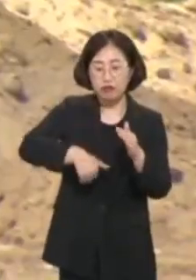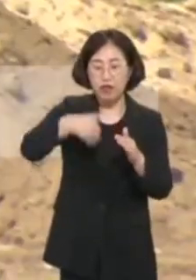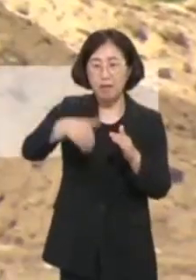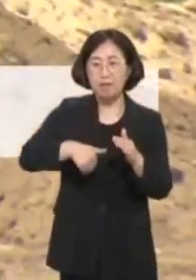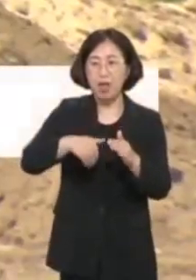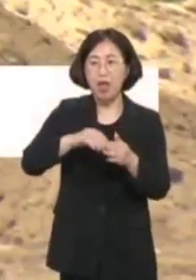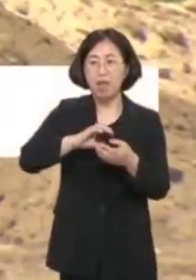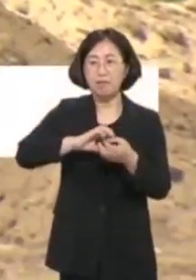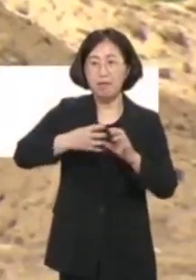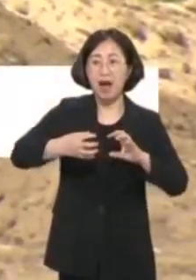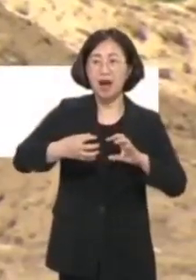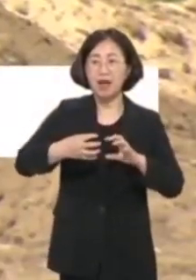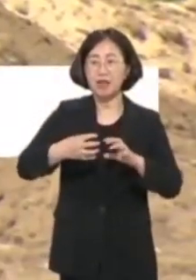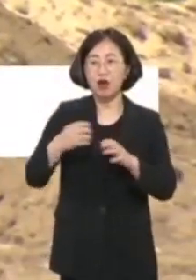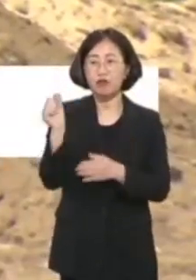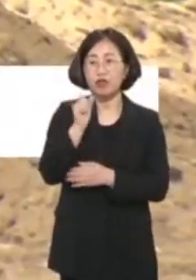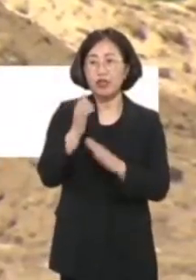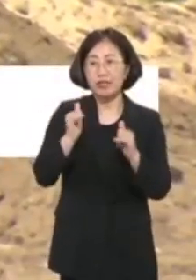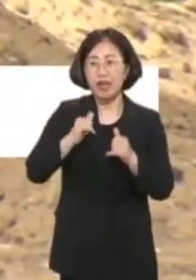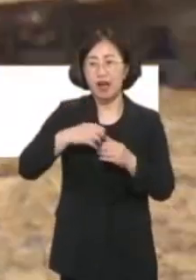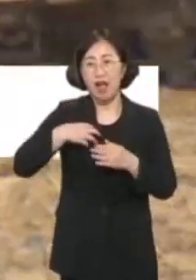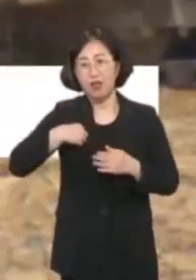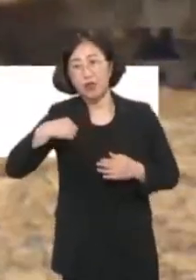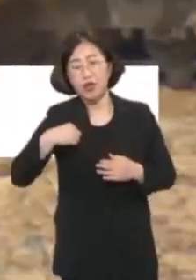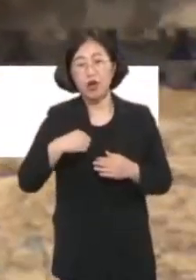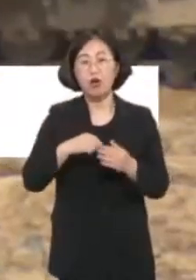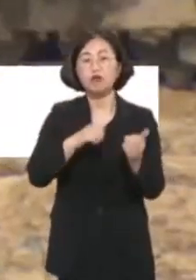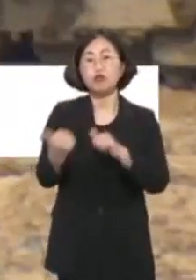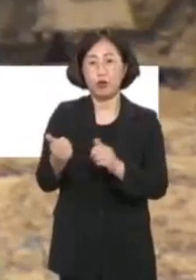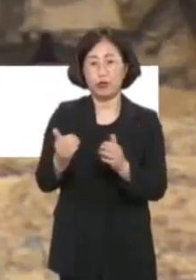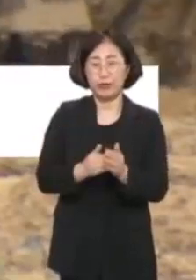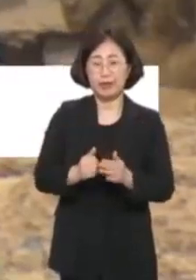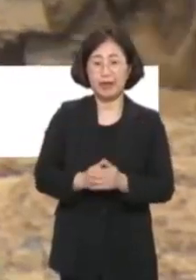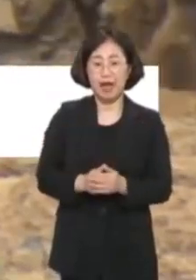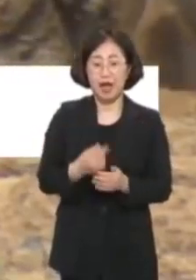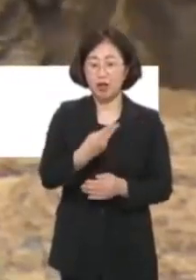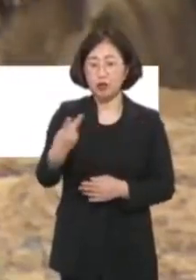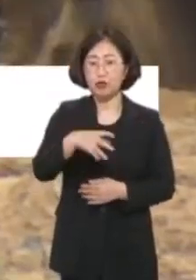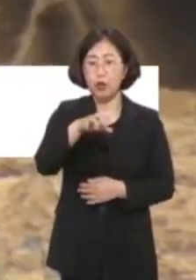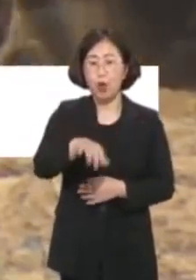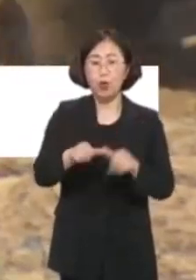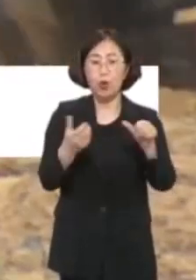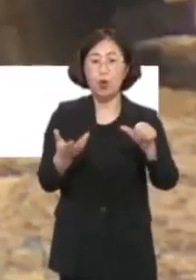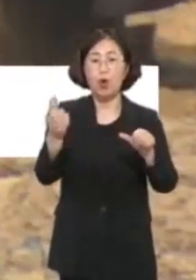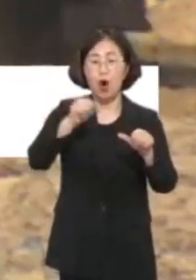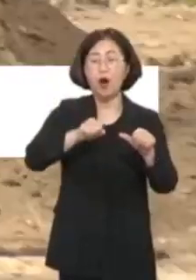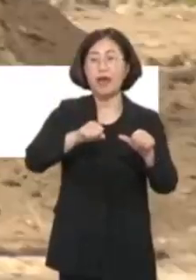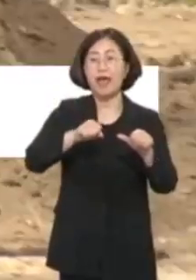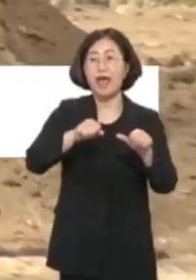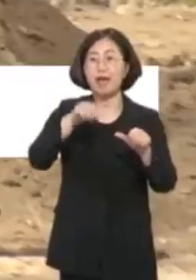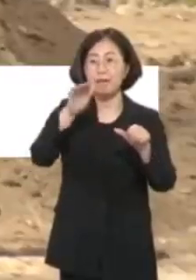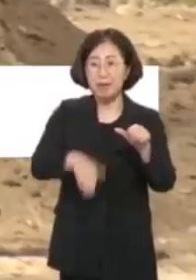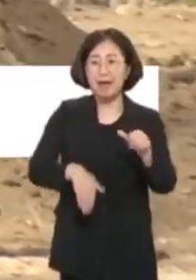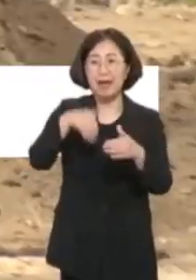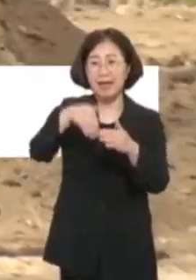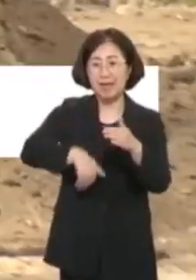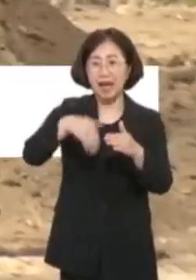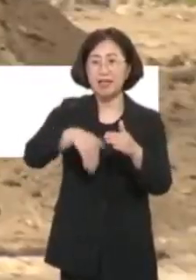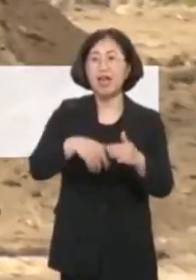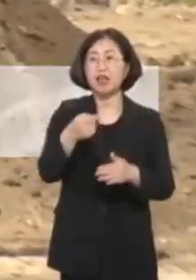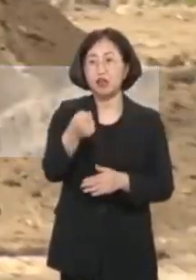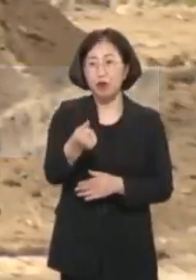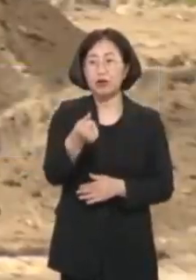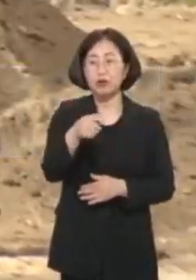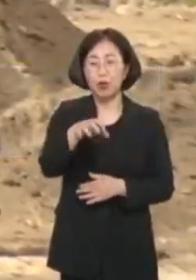이상으로 운전자의 몸이 동체에 끼어 목숨을 잃었습니다. 두 곳 모두 5억 미만의 작은 공사 현장. 안전